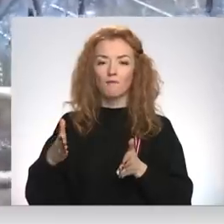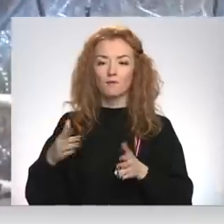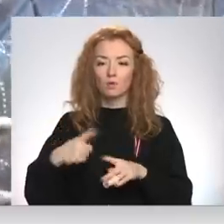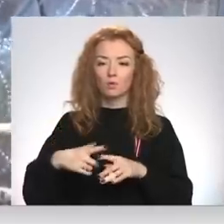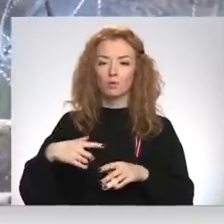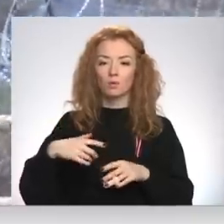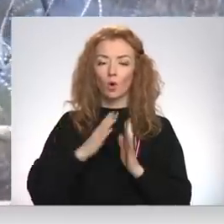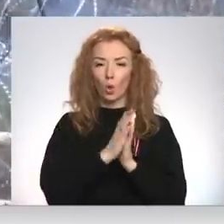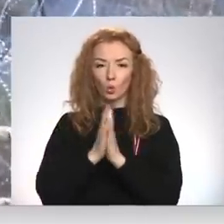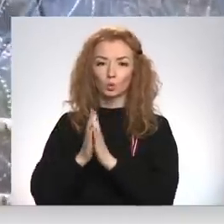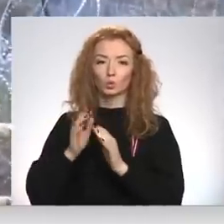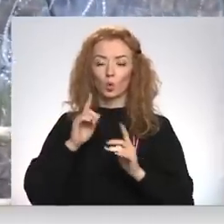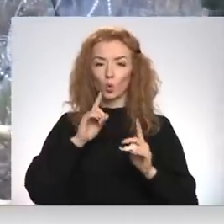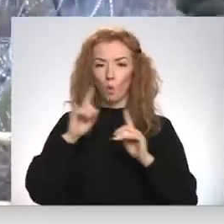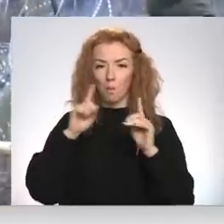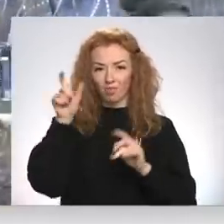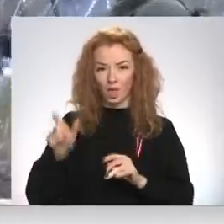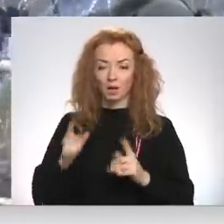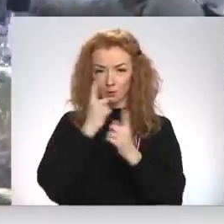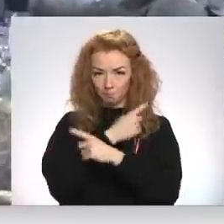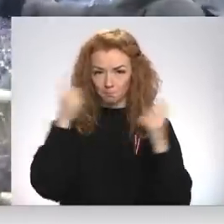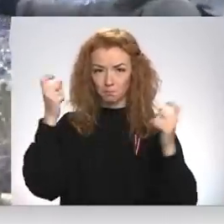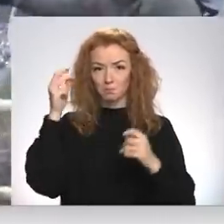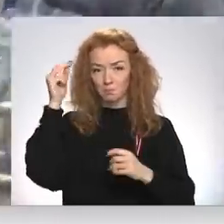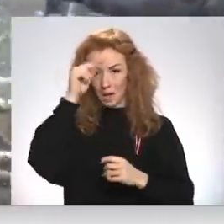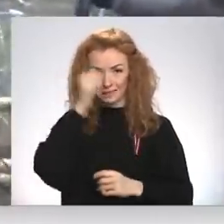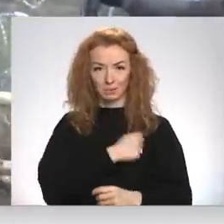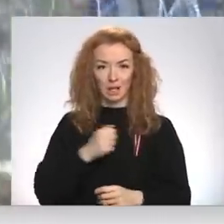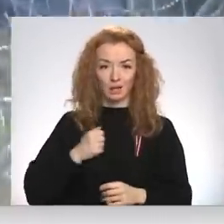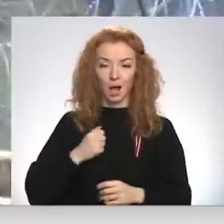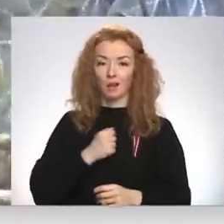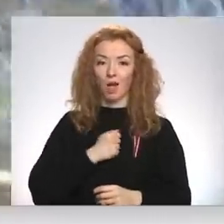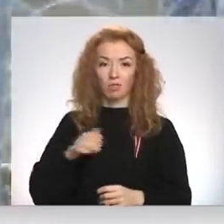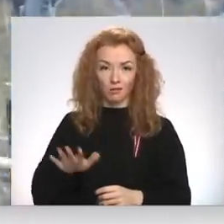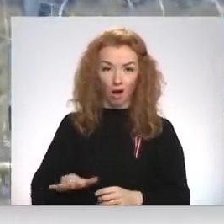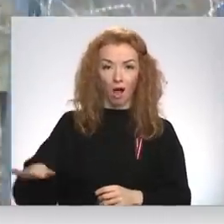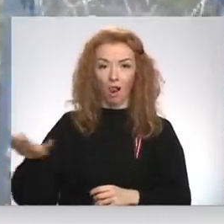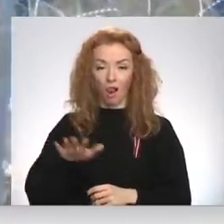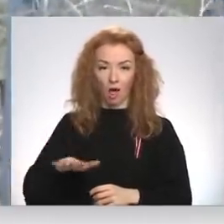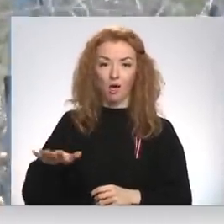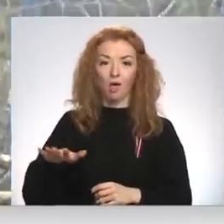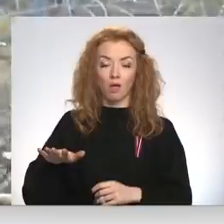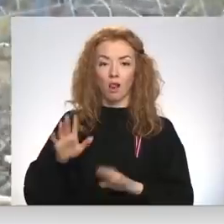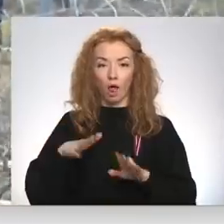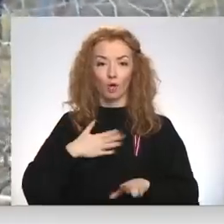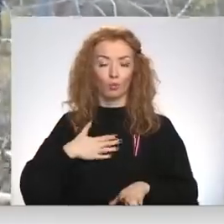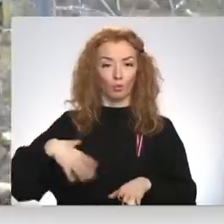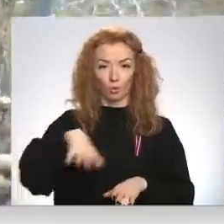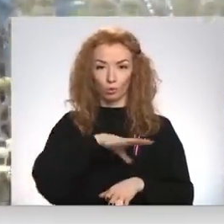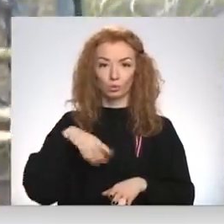lūdzis komandieri izsludināt militārās mācības Latgales reģionā, lai arī mūsu arī